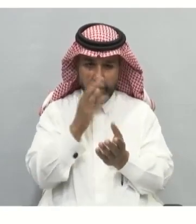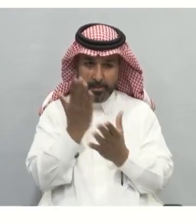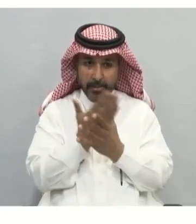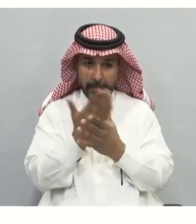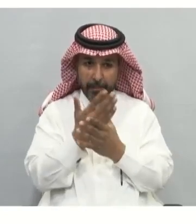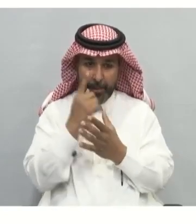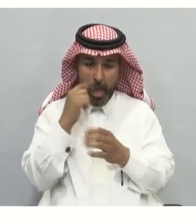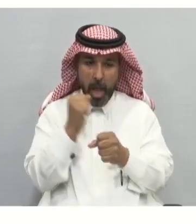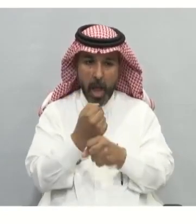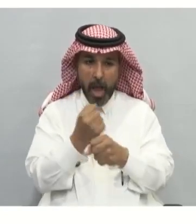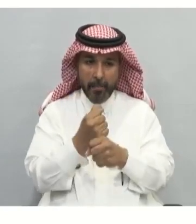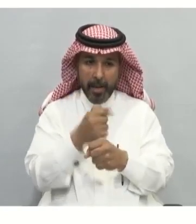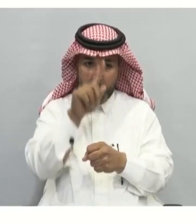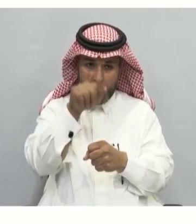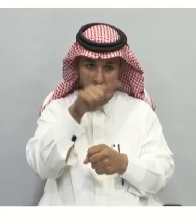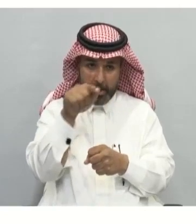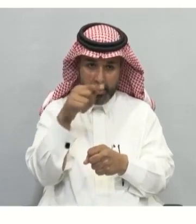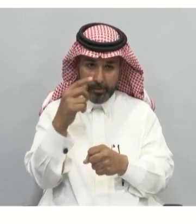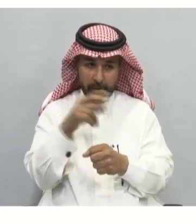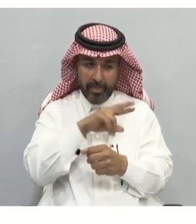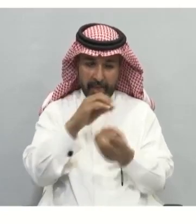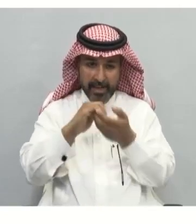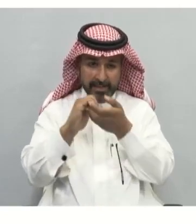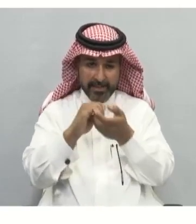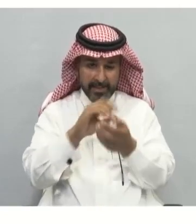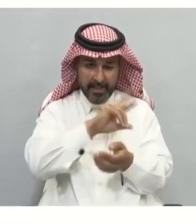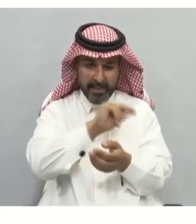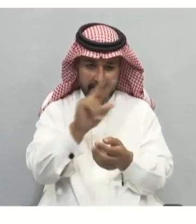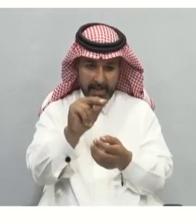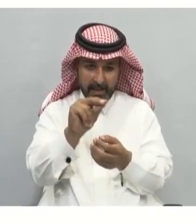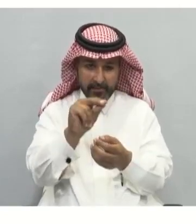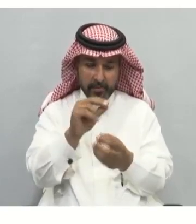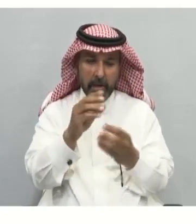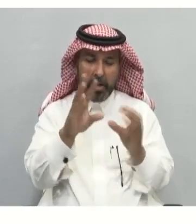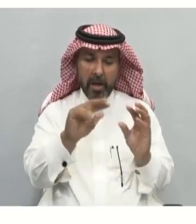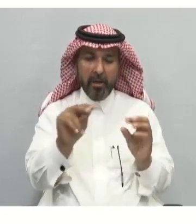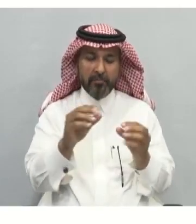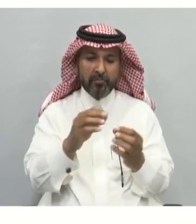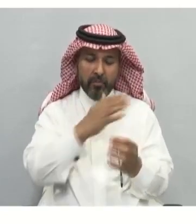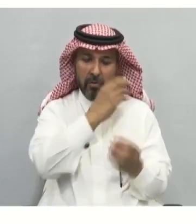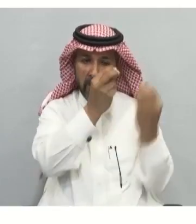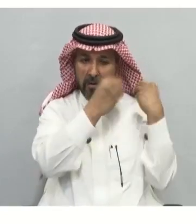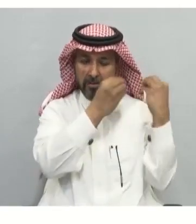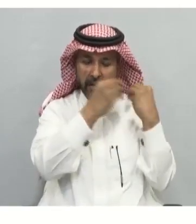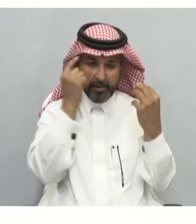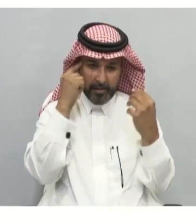ذلك فعليه اثم فعله وكذلك عليه اثم من اقتدى به الى يوم